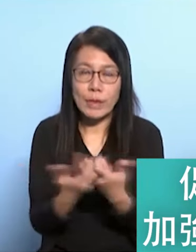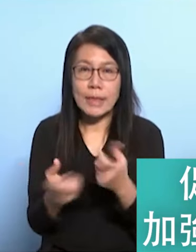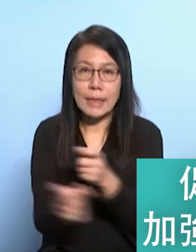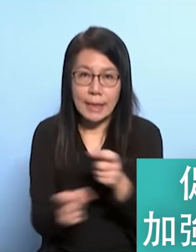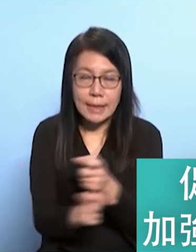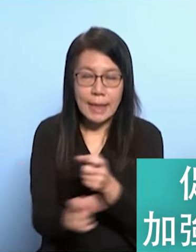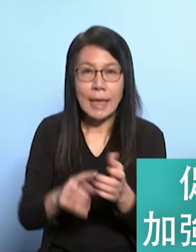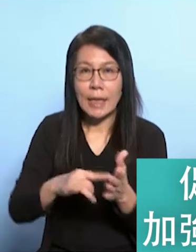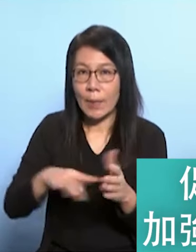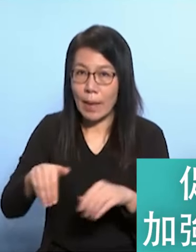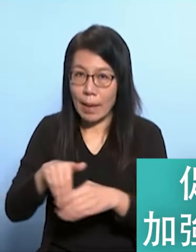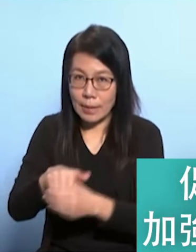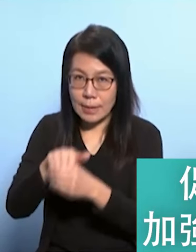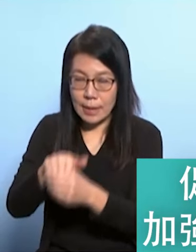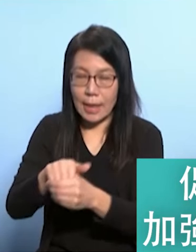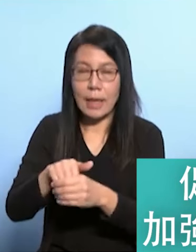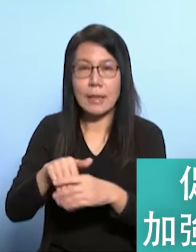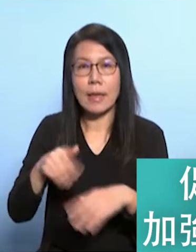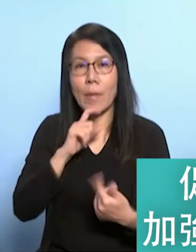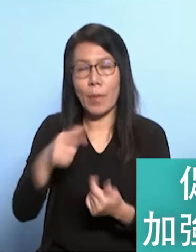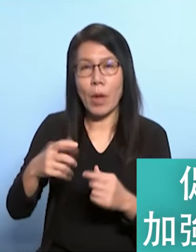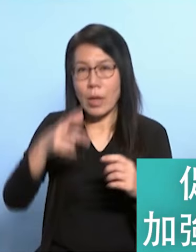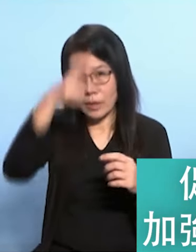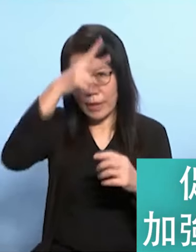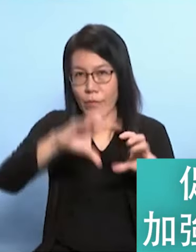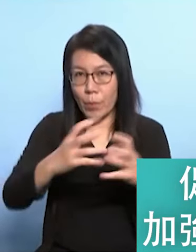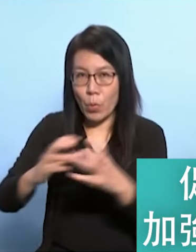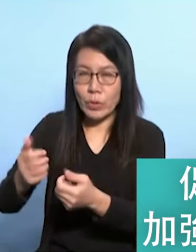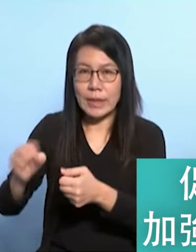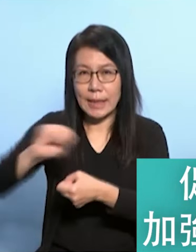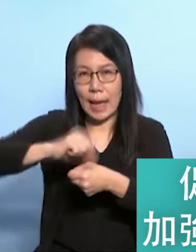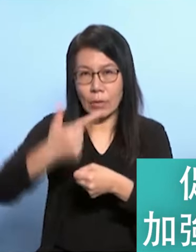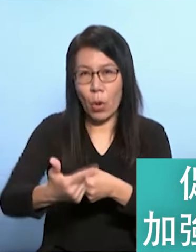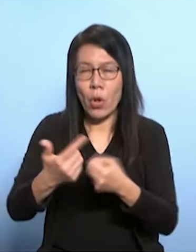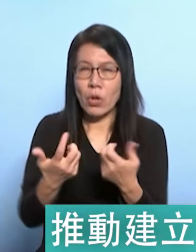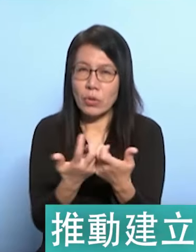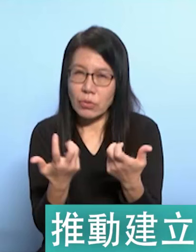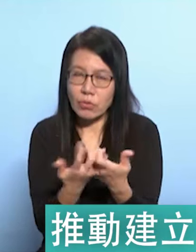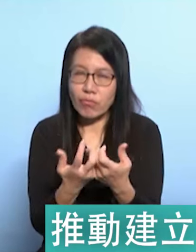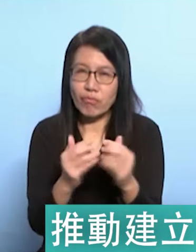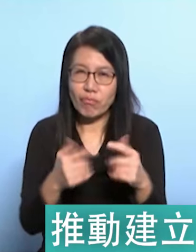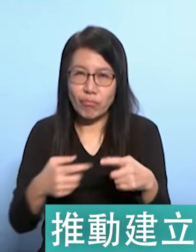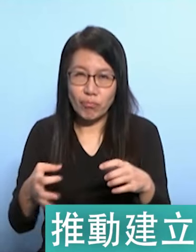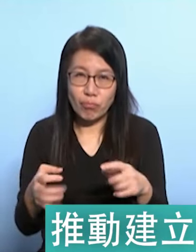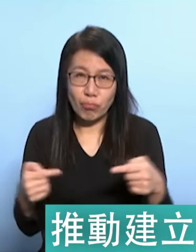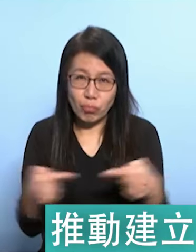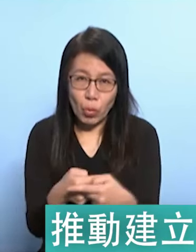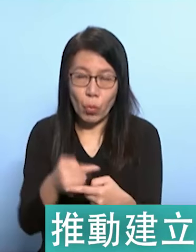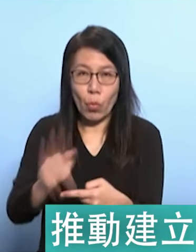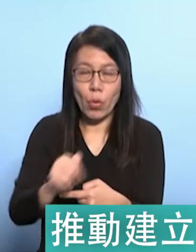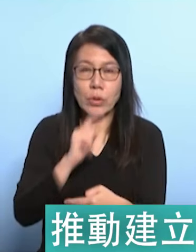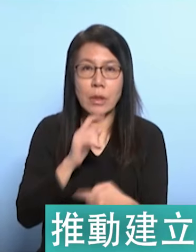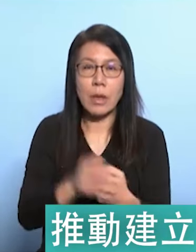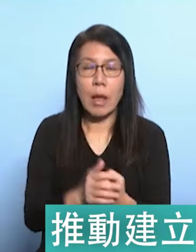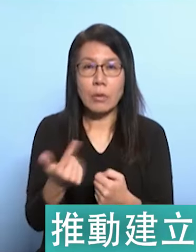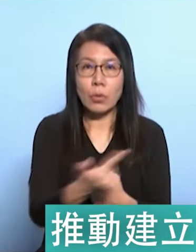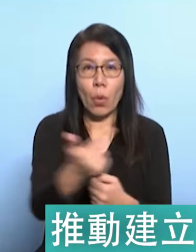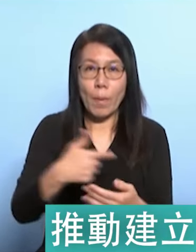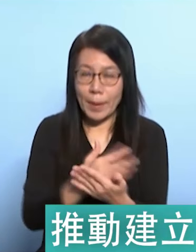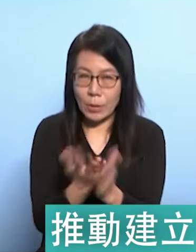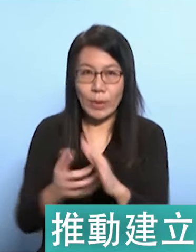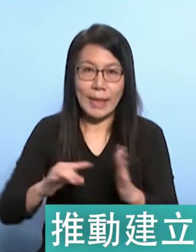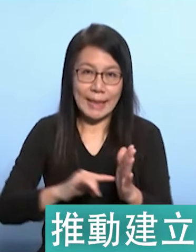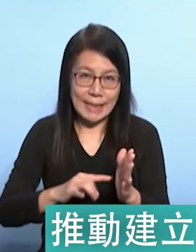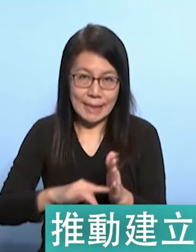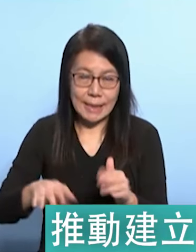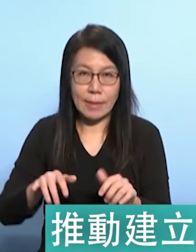子政務，加強政府部門之間的數據互通，推動建立一站式的多功能電